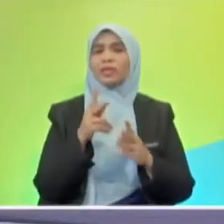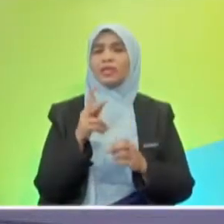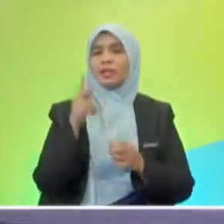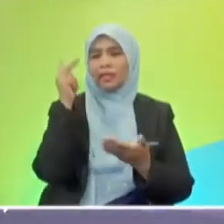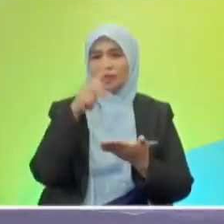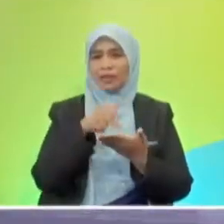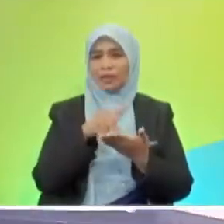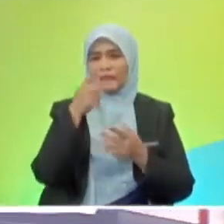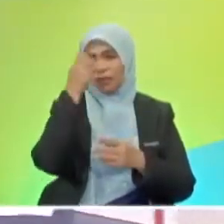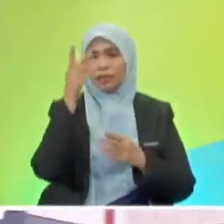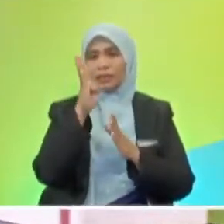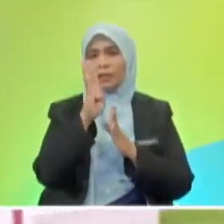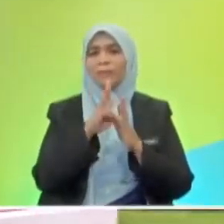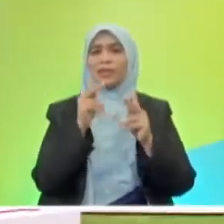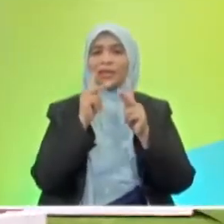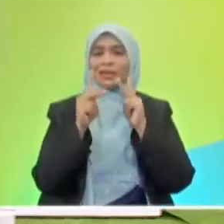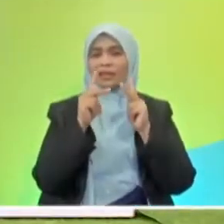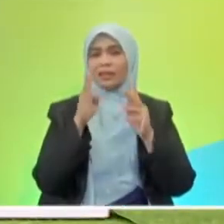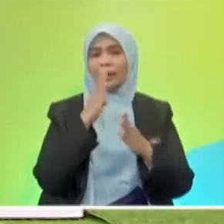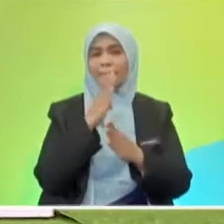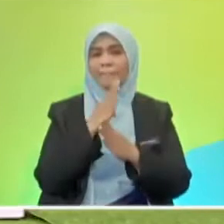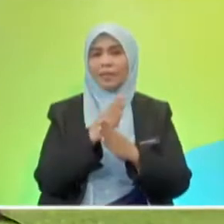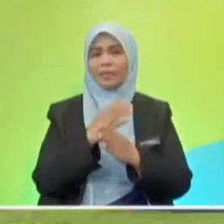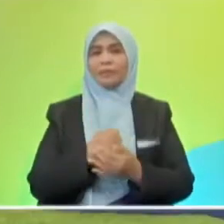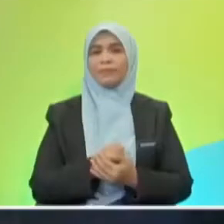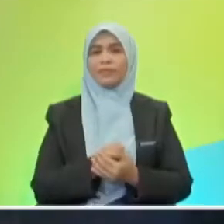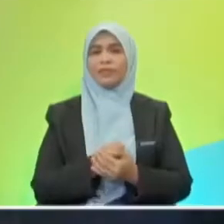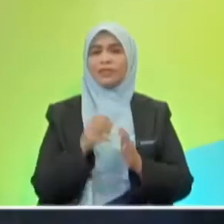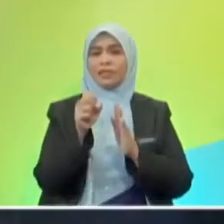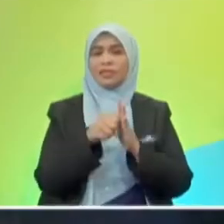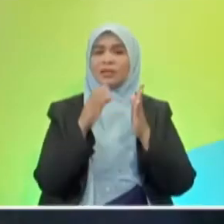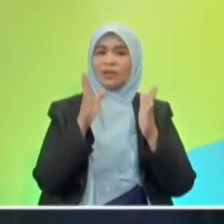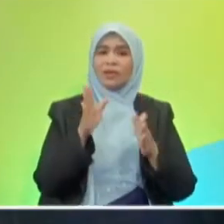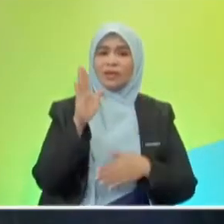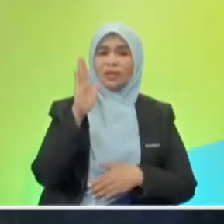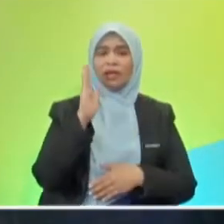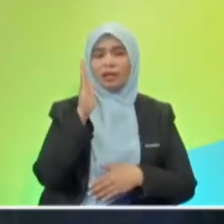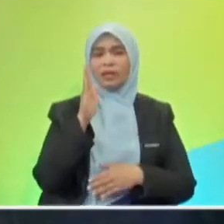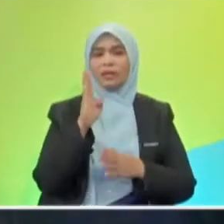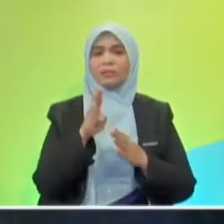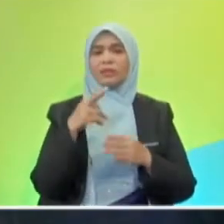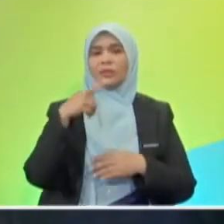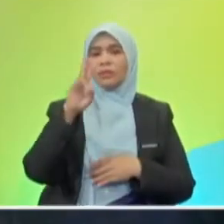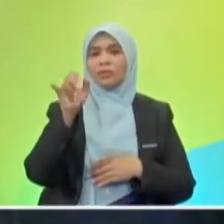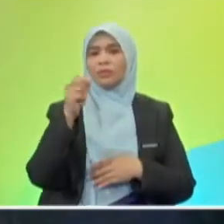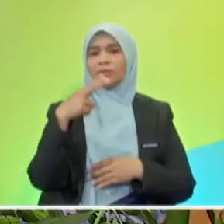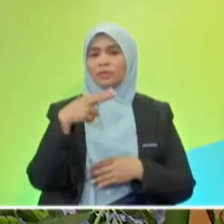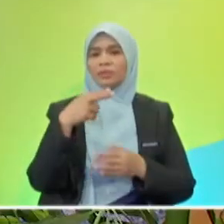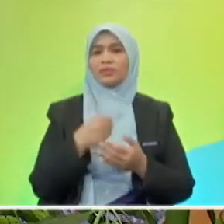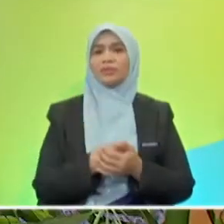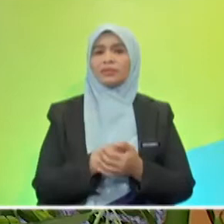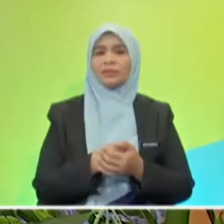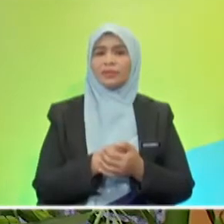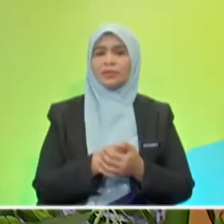dan AS seorang yang akan berhujah beda orang bertanya akan menjawab tetapi